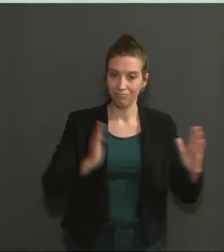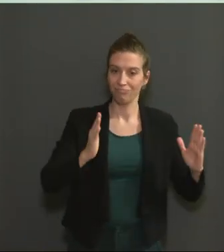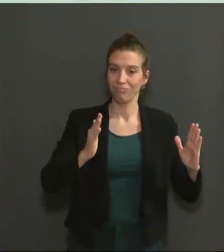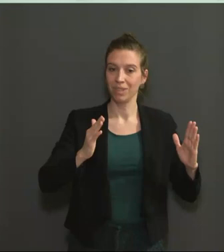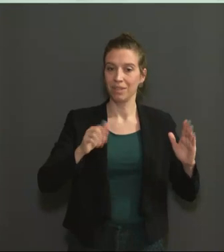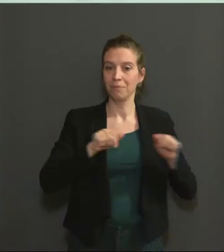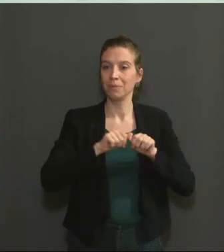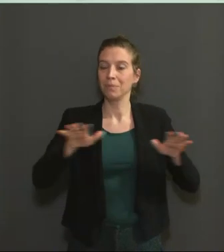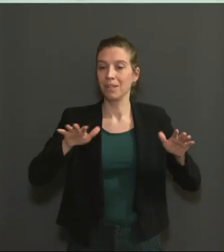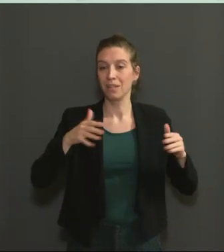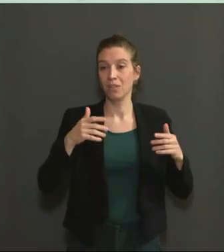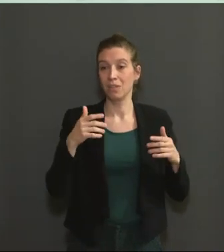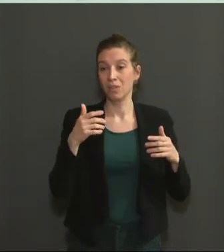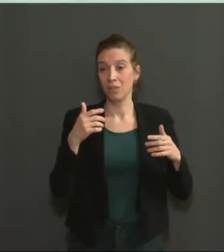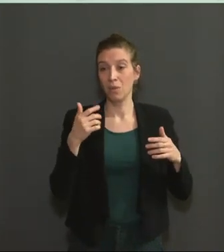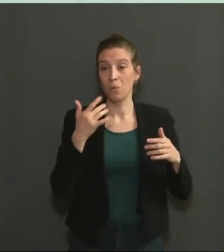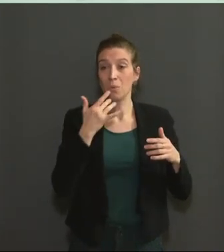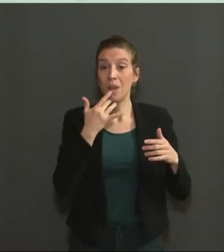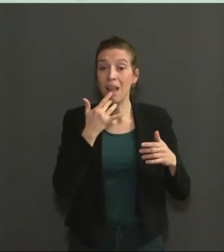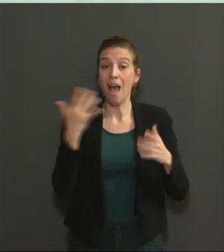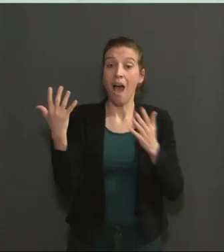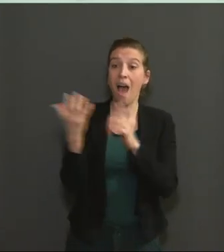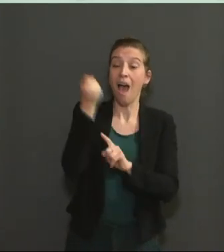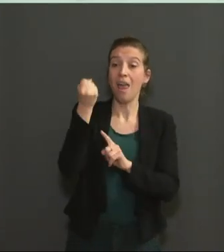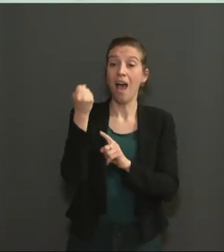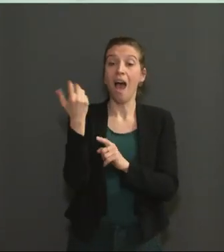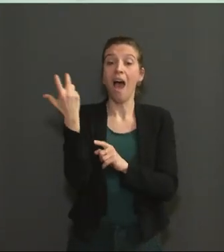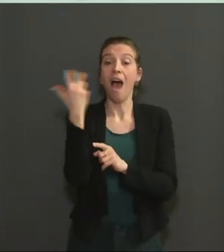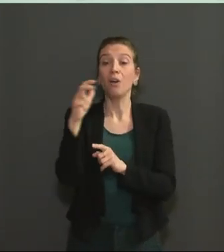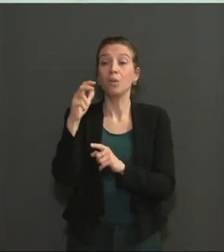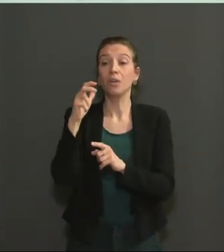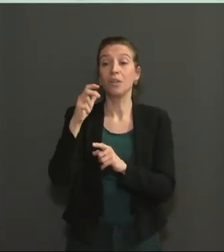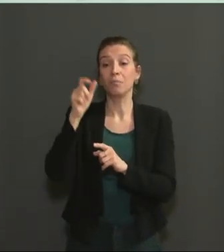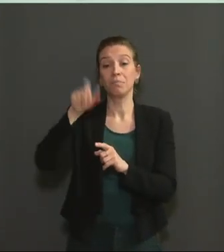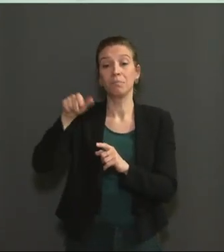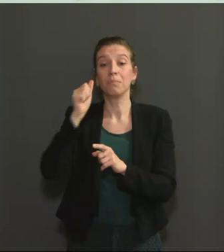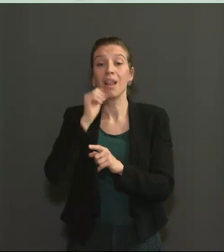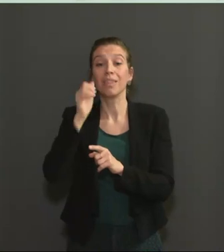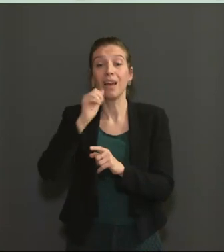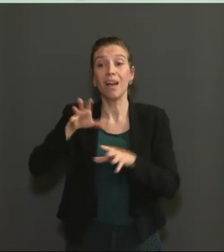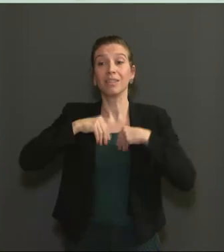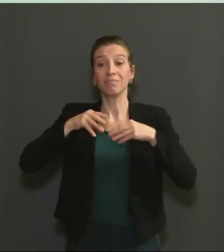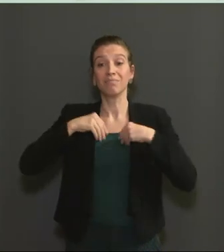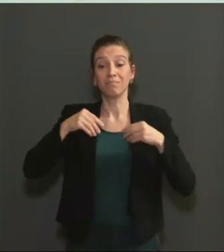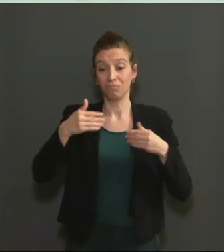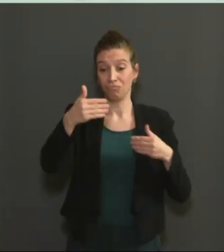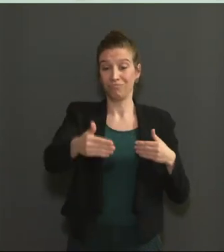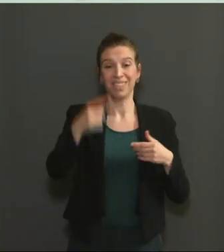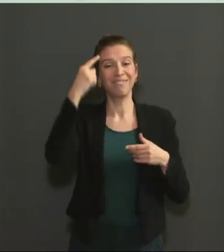800 gevallen per dag opnieuw een stuk verder Weg en dat kanelfs februari zijn